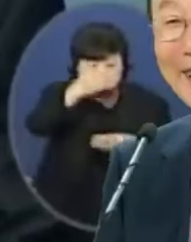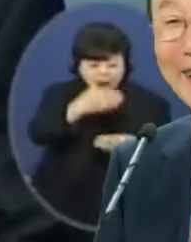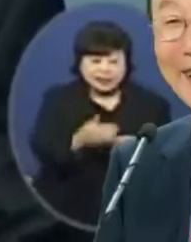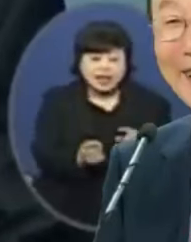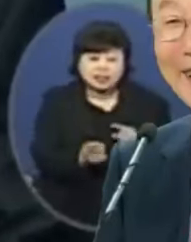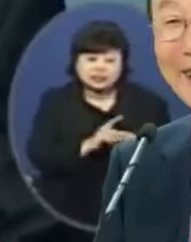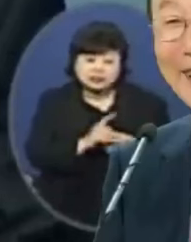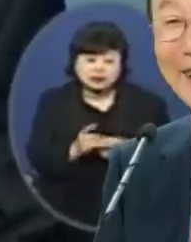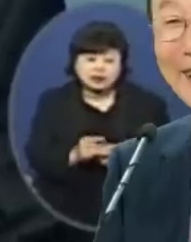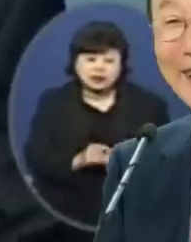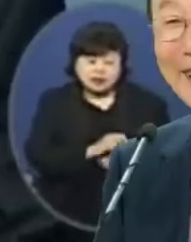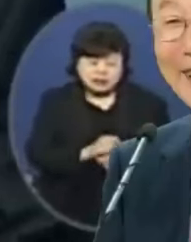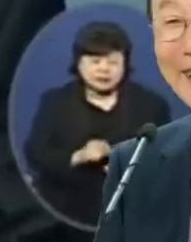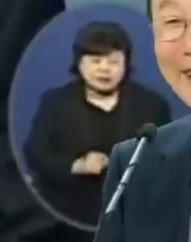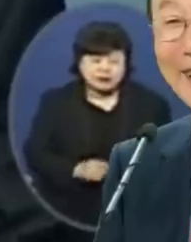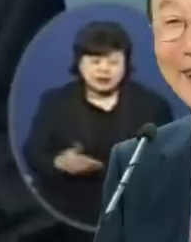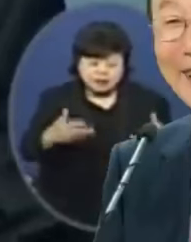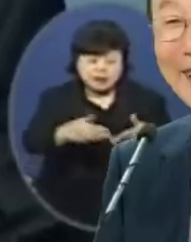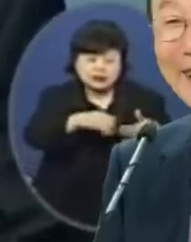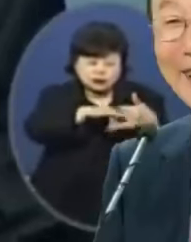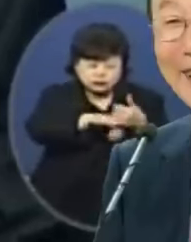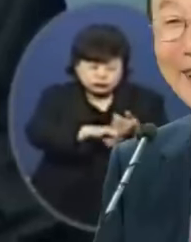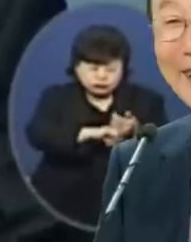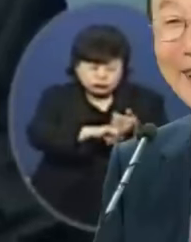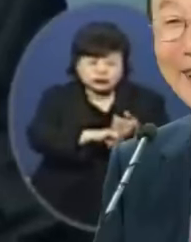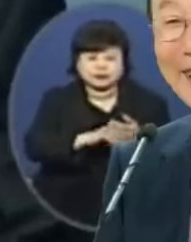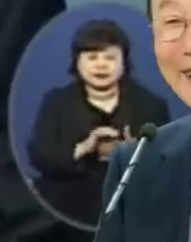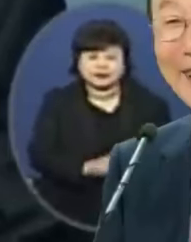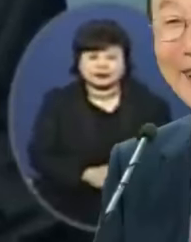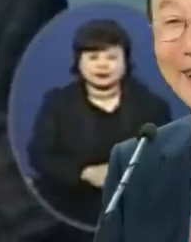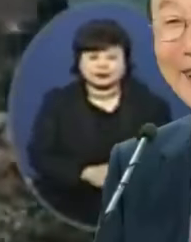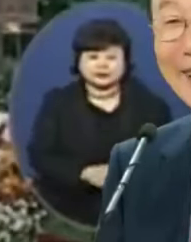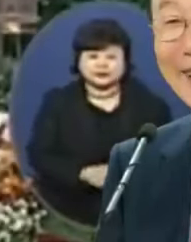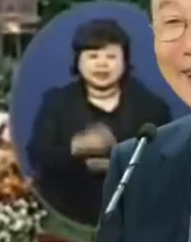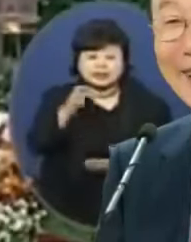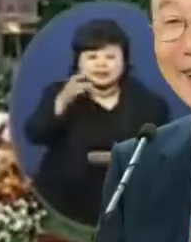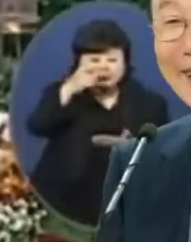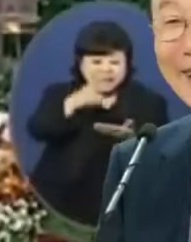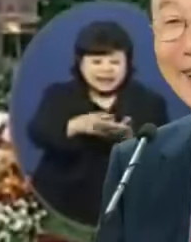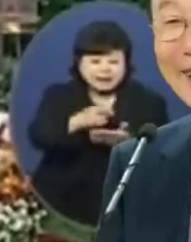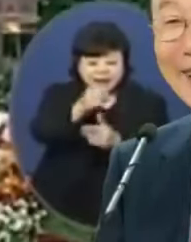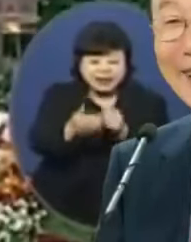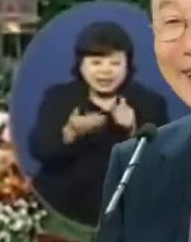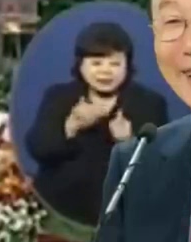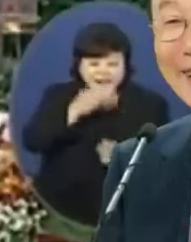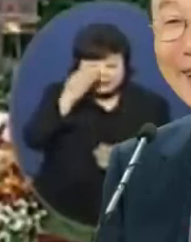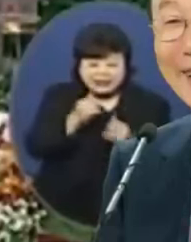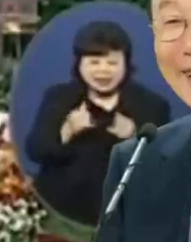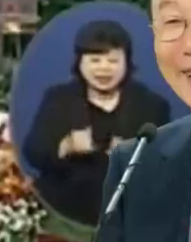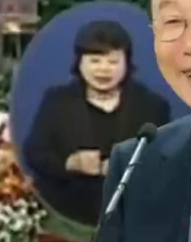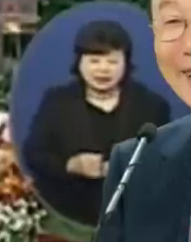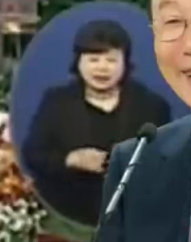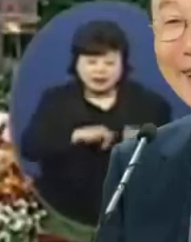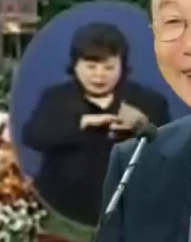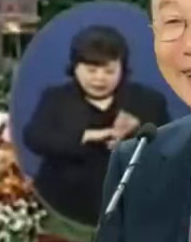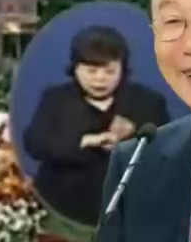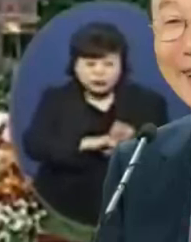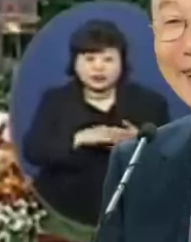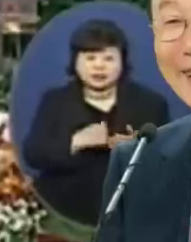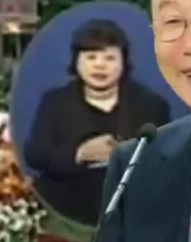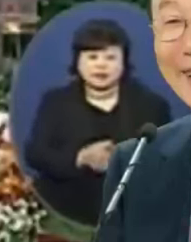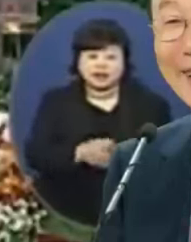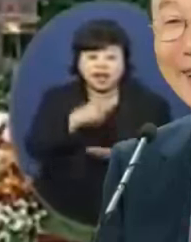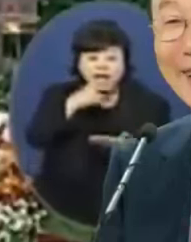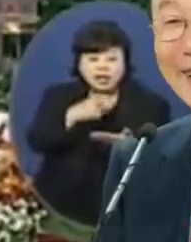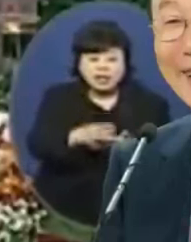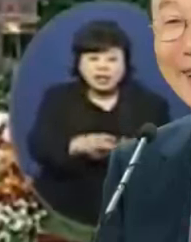특별히 맺어주는 언약의 묶음인 것입니다. 십계명은 하나님이 이스라엘과 맺은 약속이므로 이